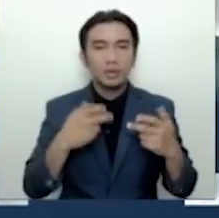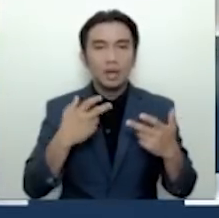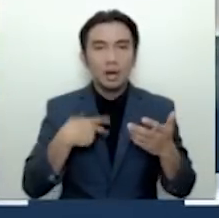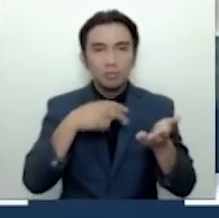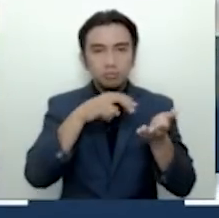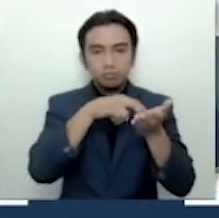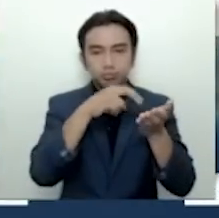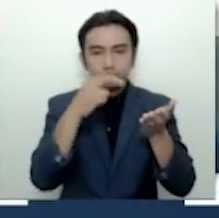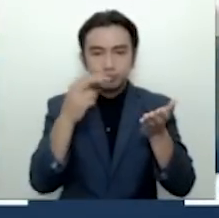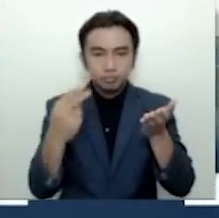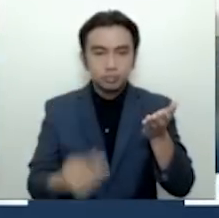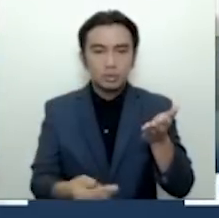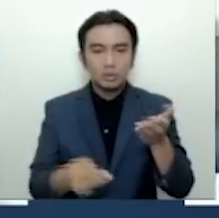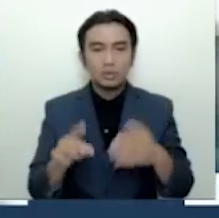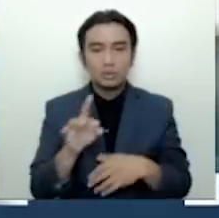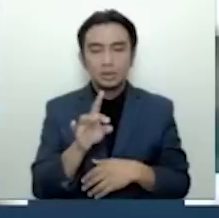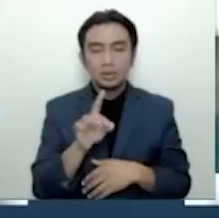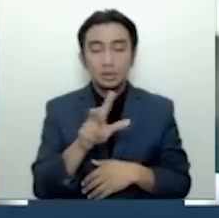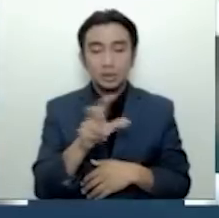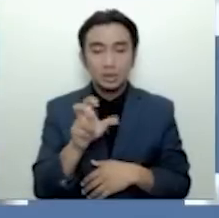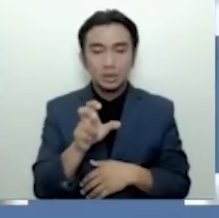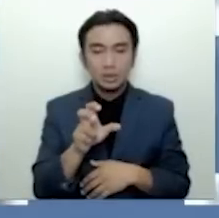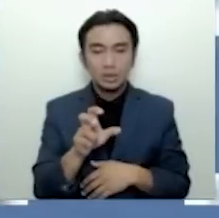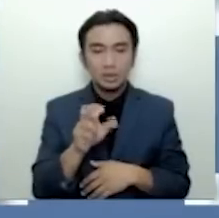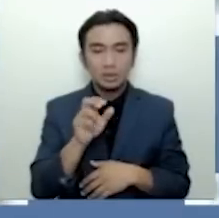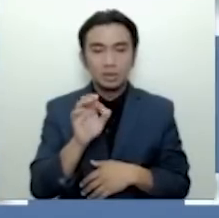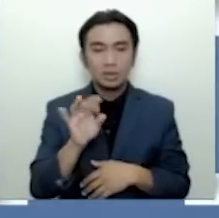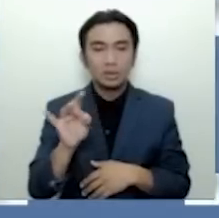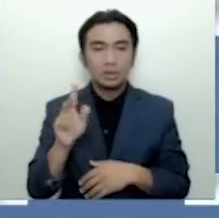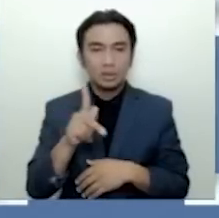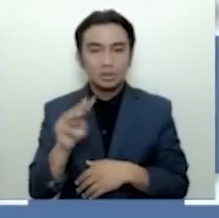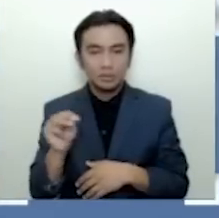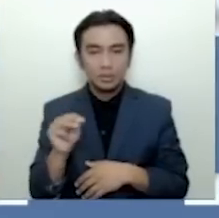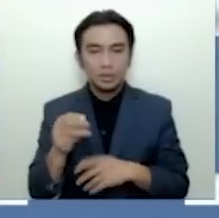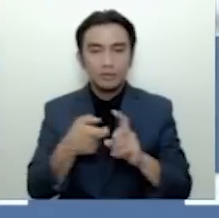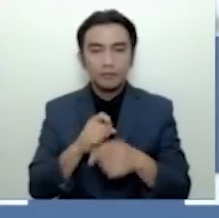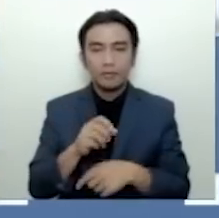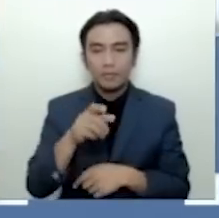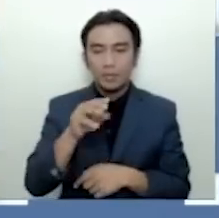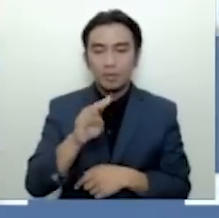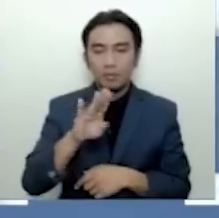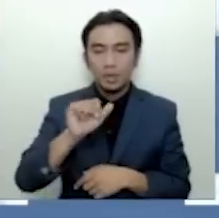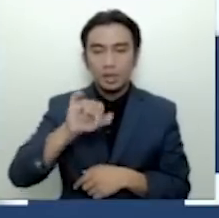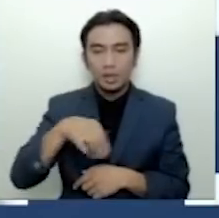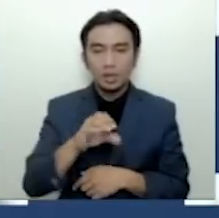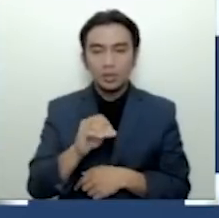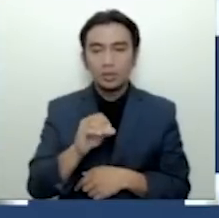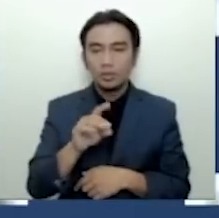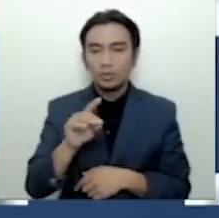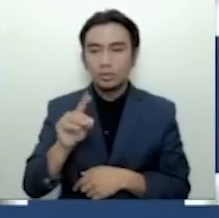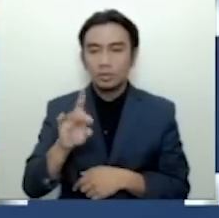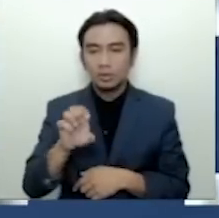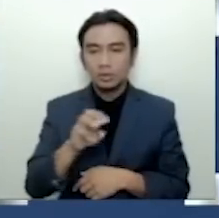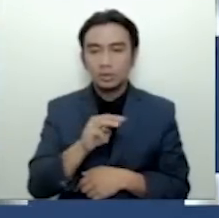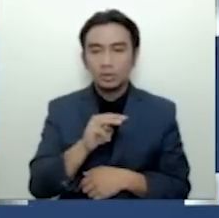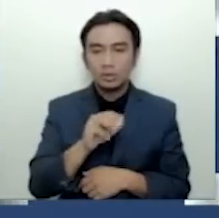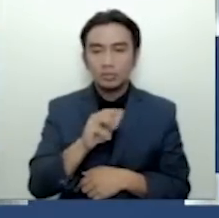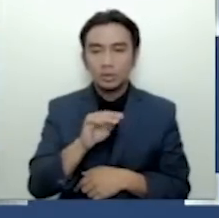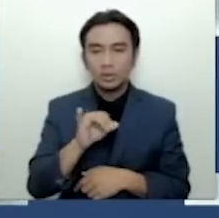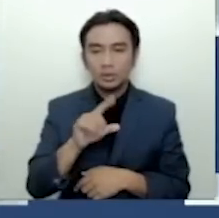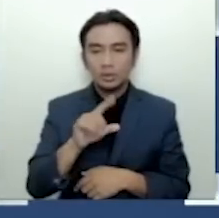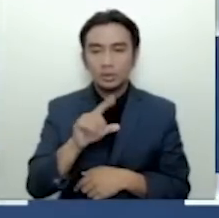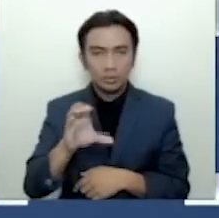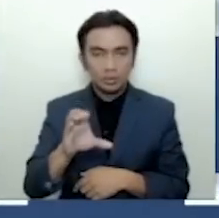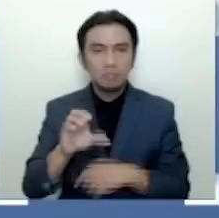398 kilometers mula sa Bajo de Masinloc. Maliit daw ang tsansa na bumagsak ito sa lupa pero maaari